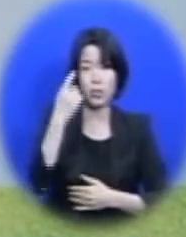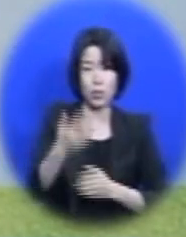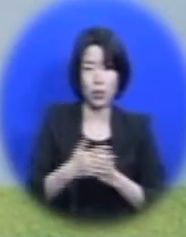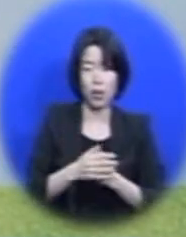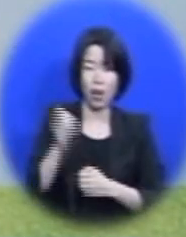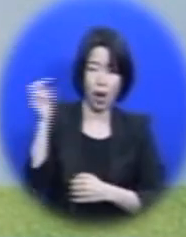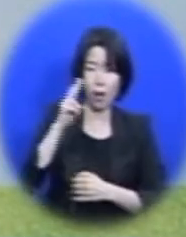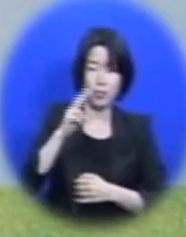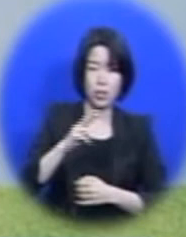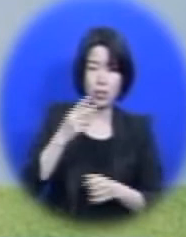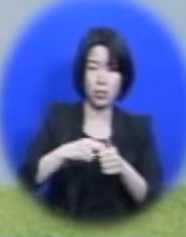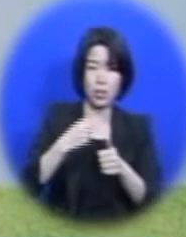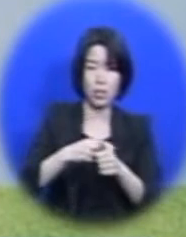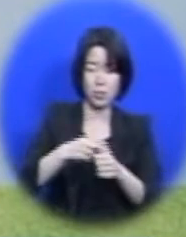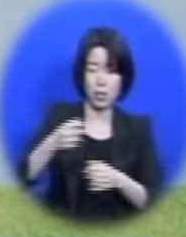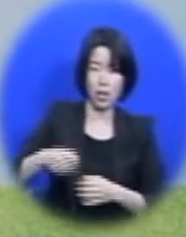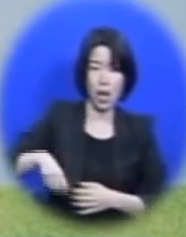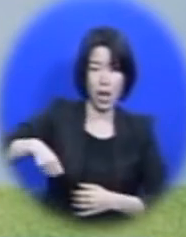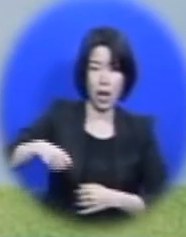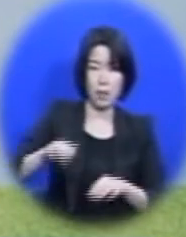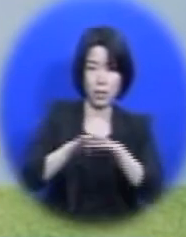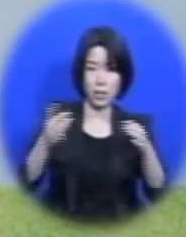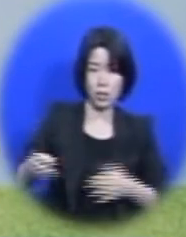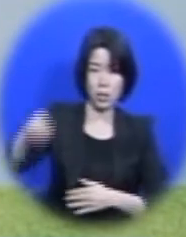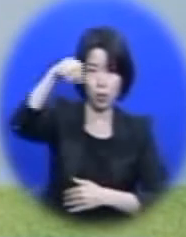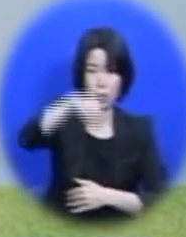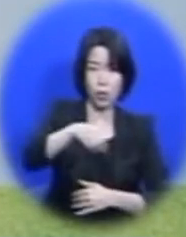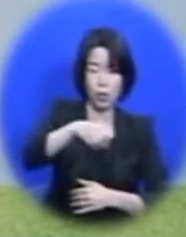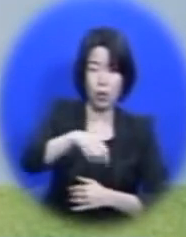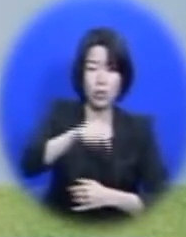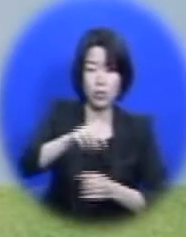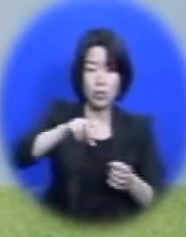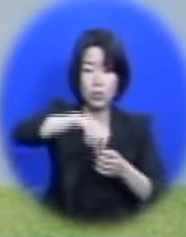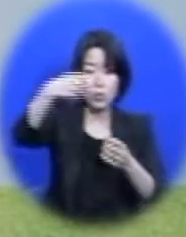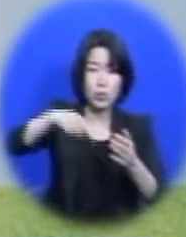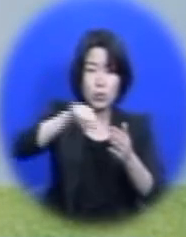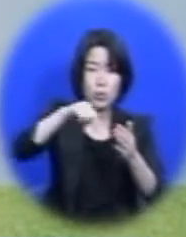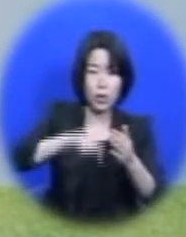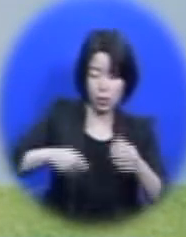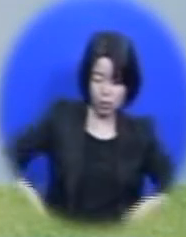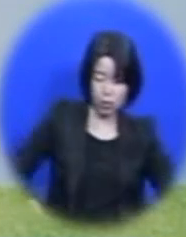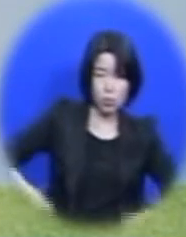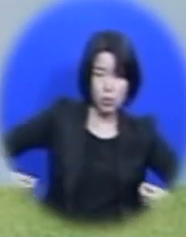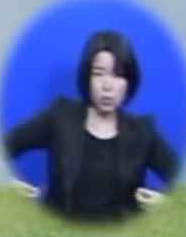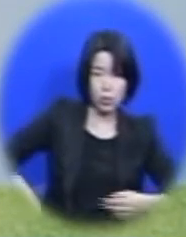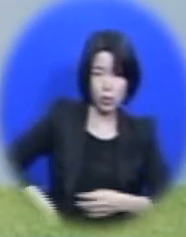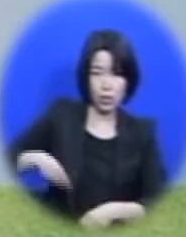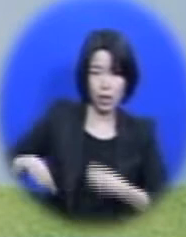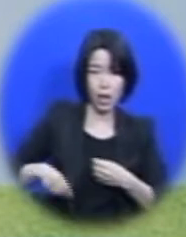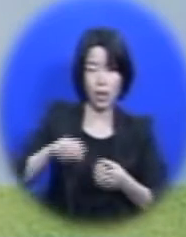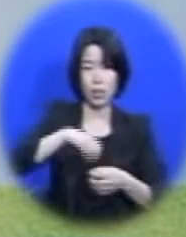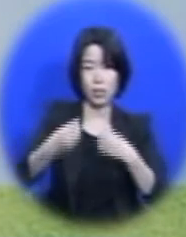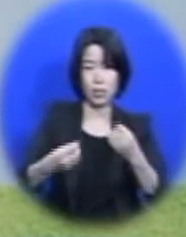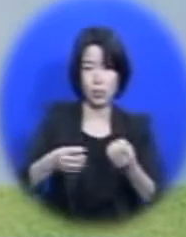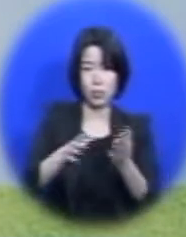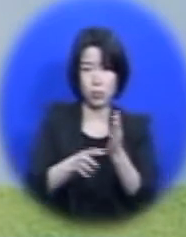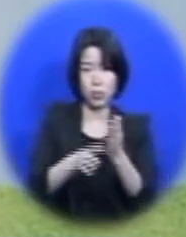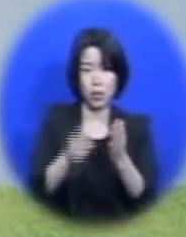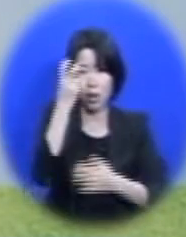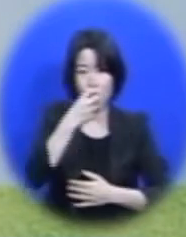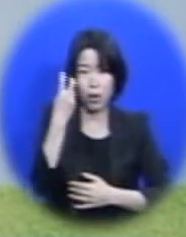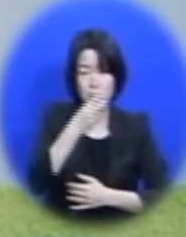선생님이 가방 다 책상 위에 올려 그리고는 가방 속에 있는 거 주머니 속에 있는 거 다 꺼집어내게 해서 검사 받아보신